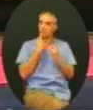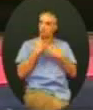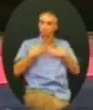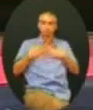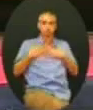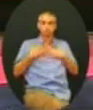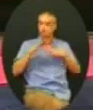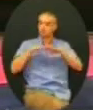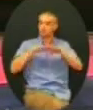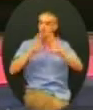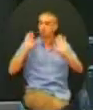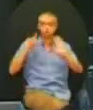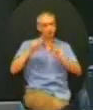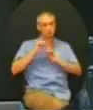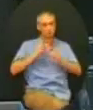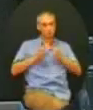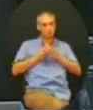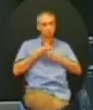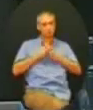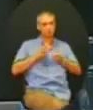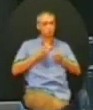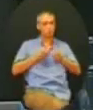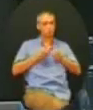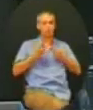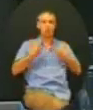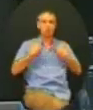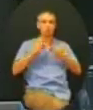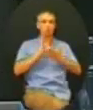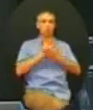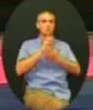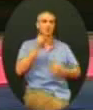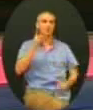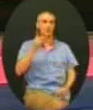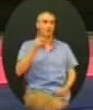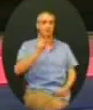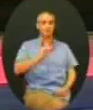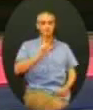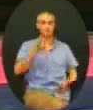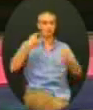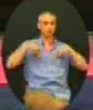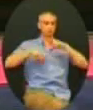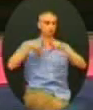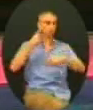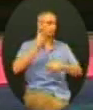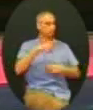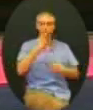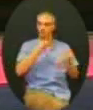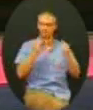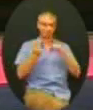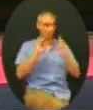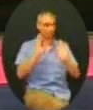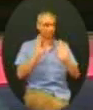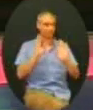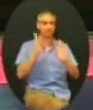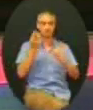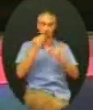לי, אדוני, זה מועדון סגור. אנחנו נקבע לך מי יושב ראש הבא. רגע, יש פה שני ויכוחים. רגע, אני